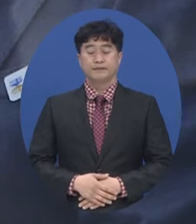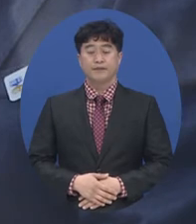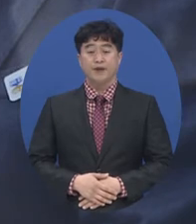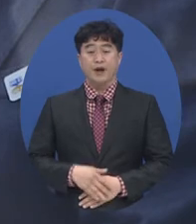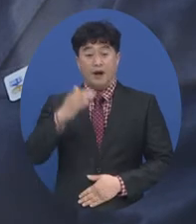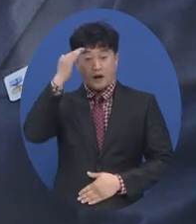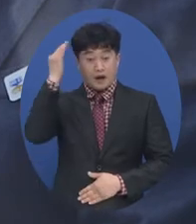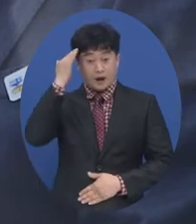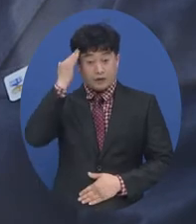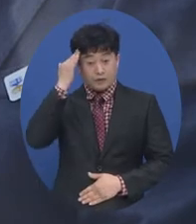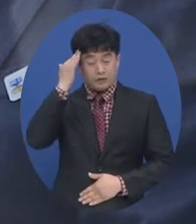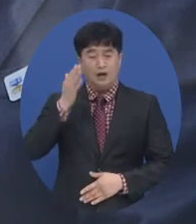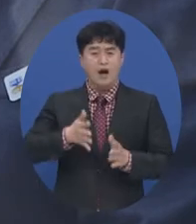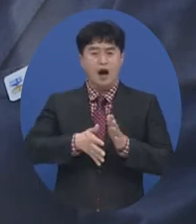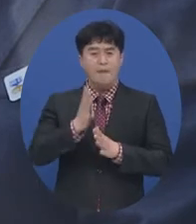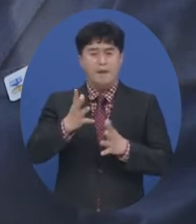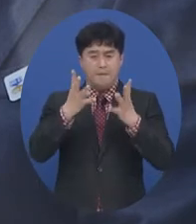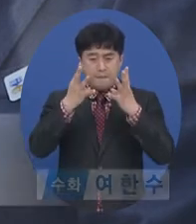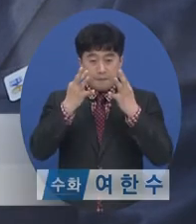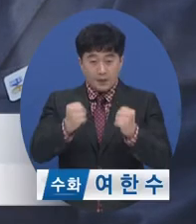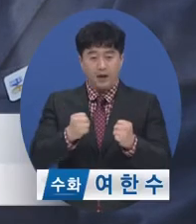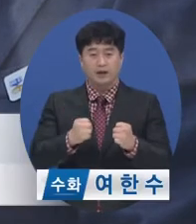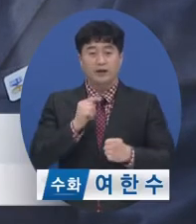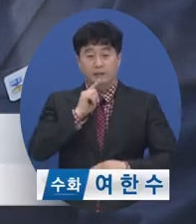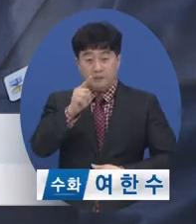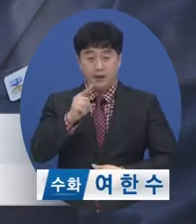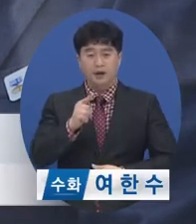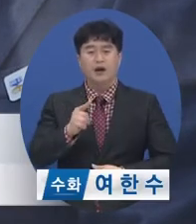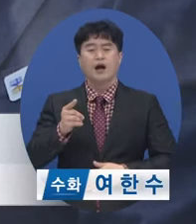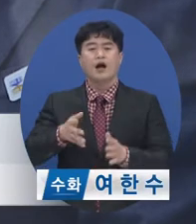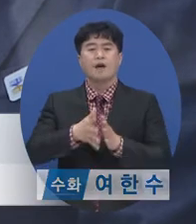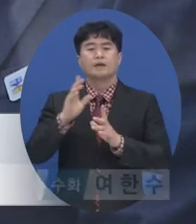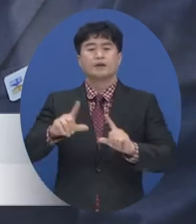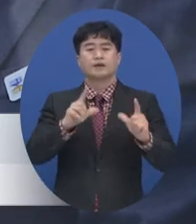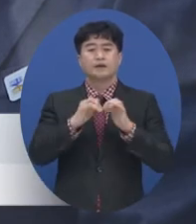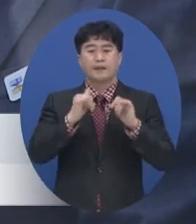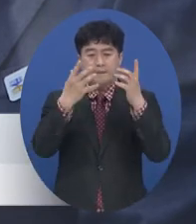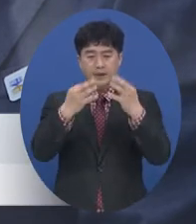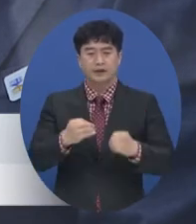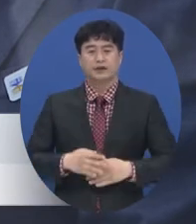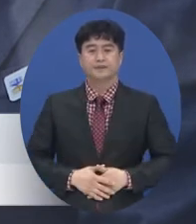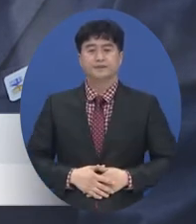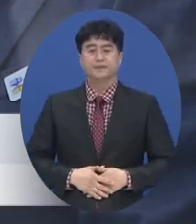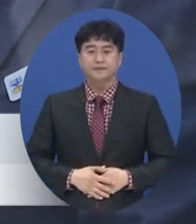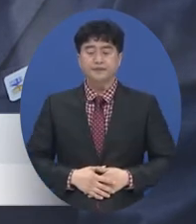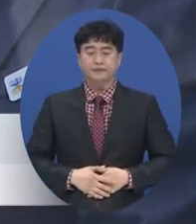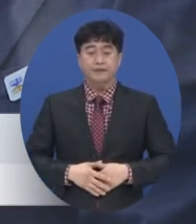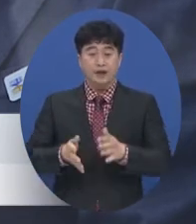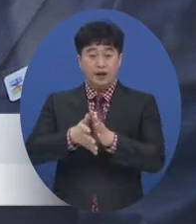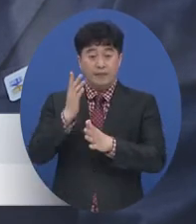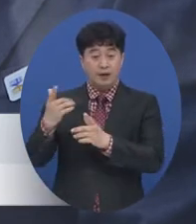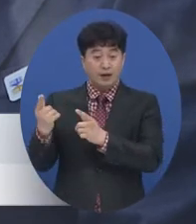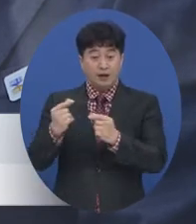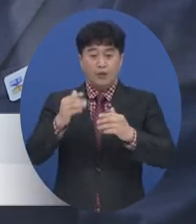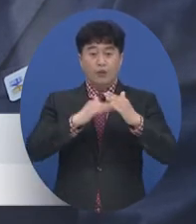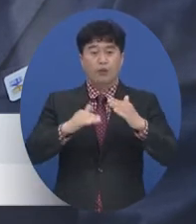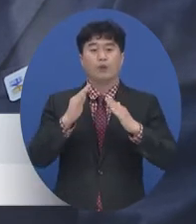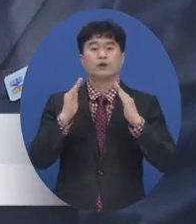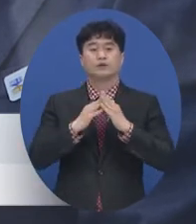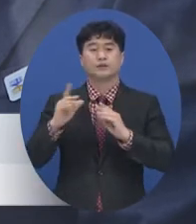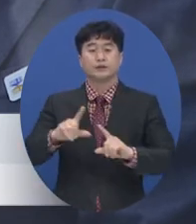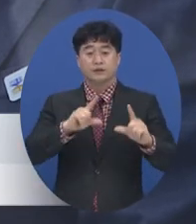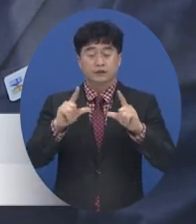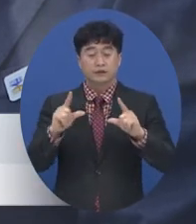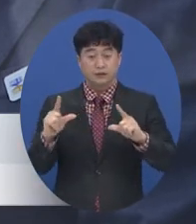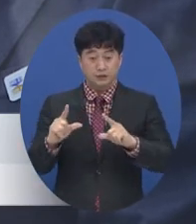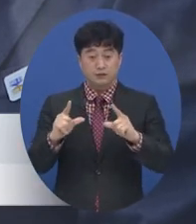우리나라는 이른바 아파트 공화국 이라고 불릴 만큼 아파트에 사는 사람들이 많습니다 아파트 같은 공동 주 차게 거주가